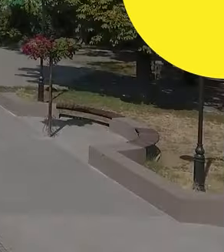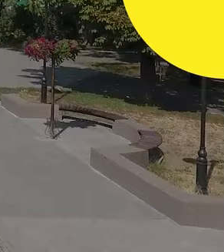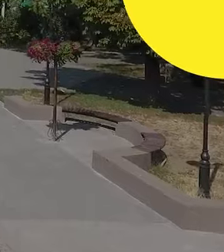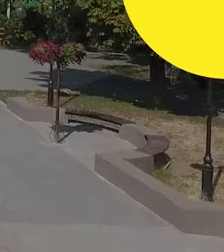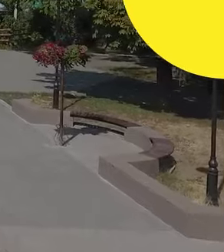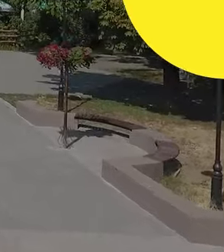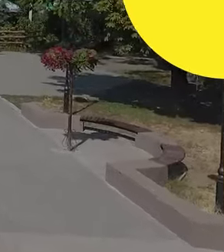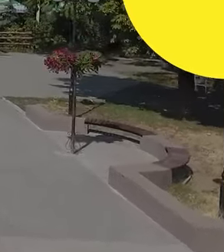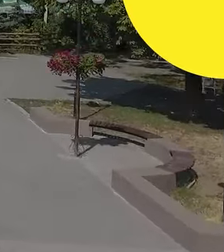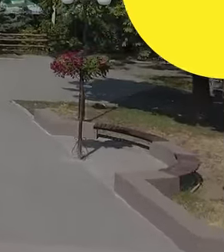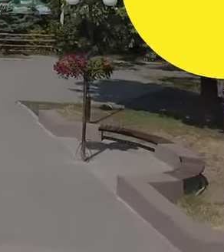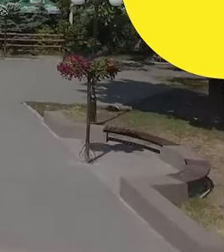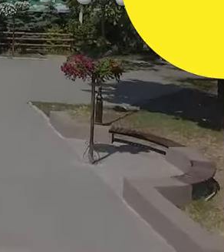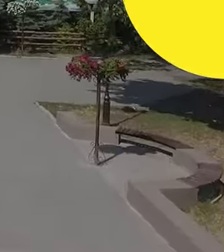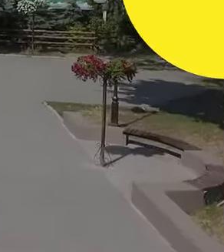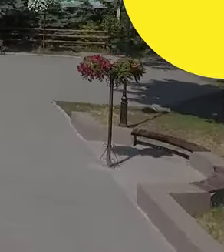Миколаїв